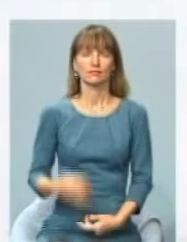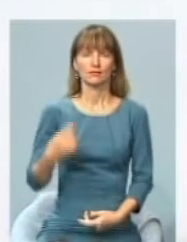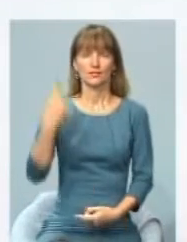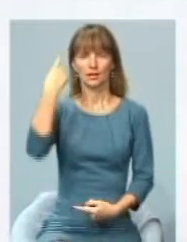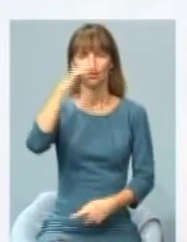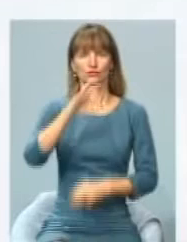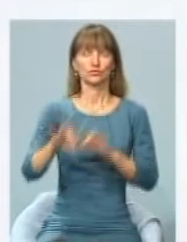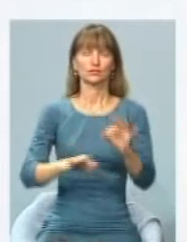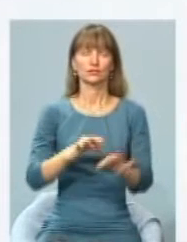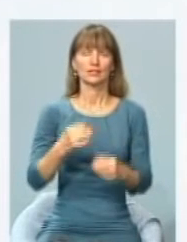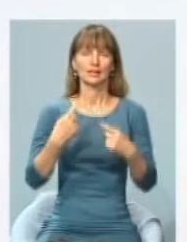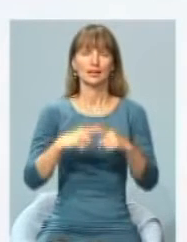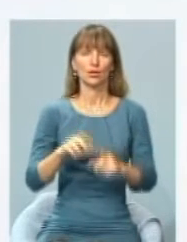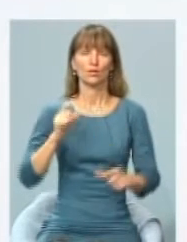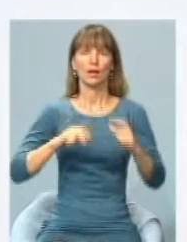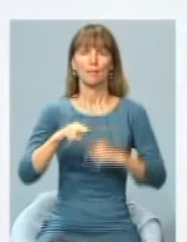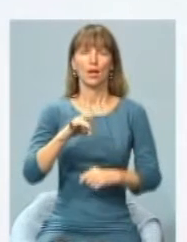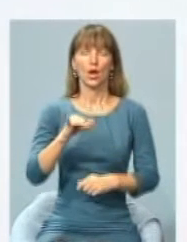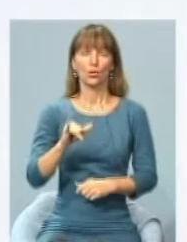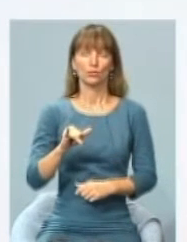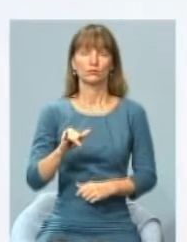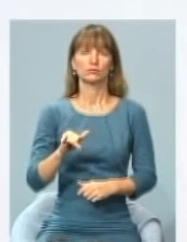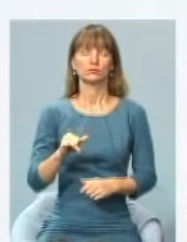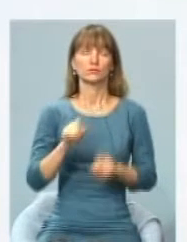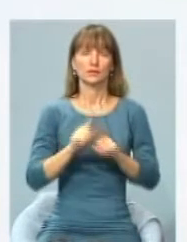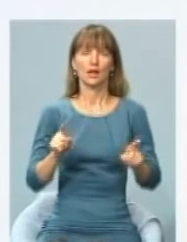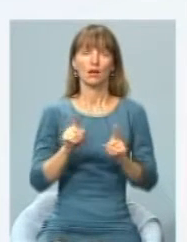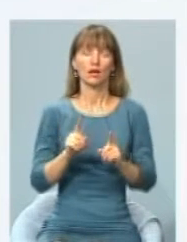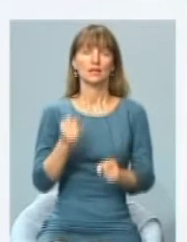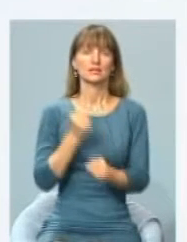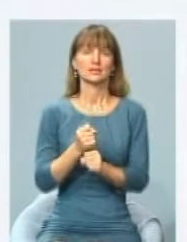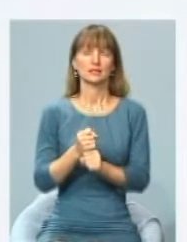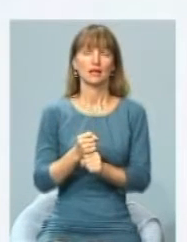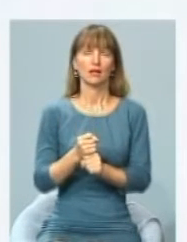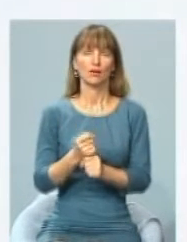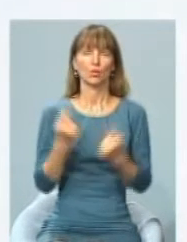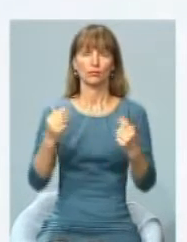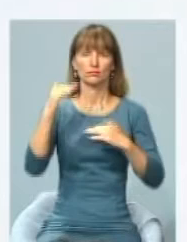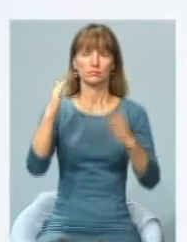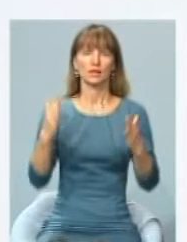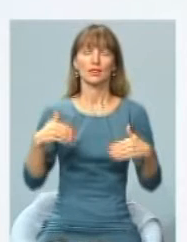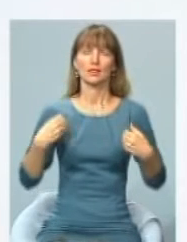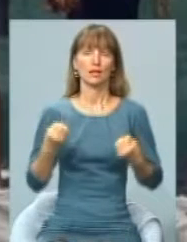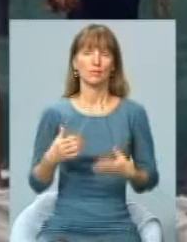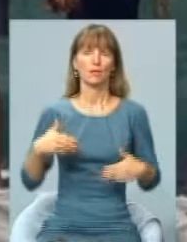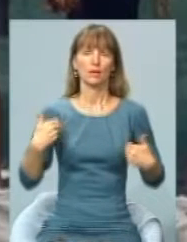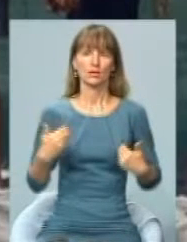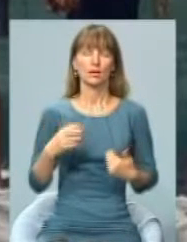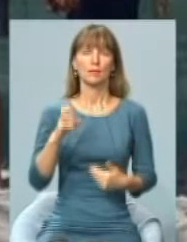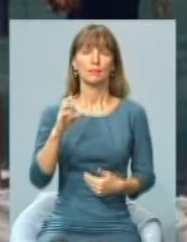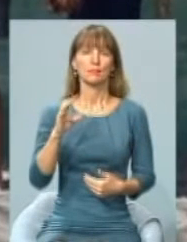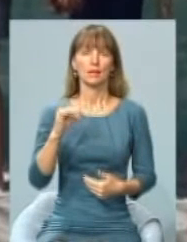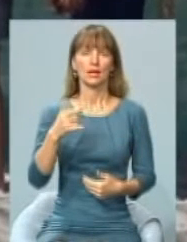Інженерно-технологічний університет Перу у співпраці з одним рекламним агентством розробив білборд. Та не простий, а навіть корисний. Білборд